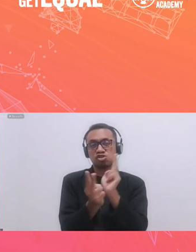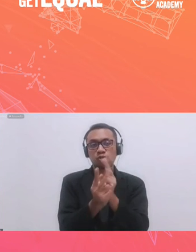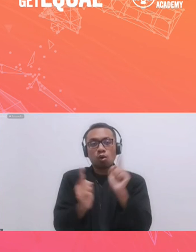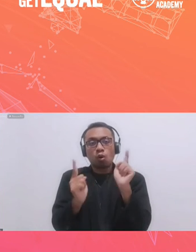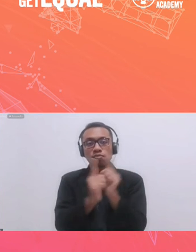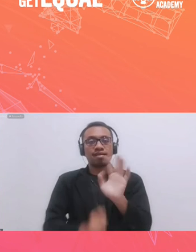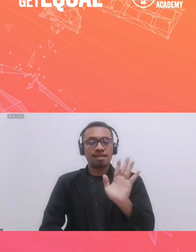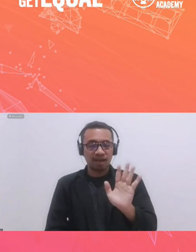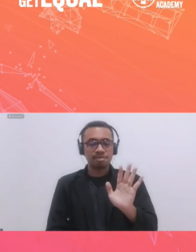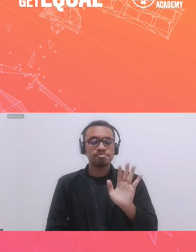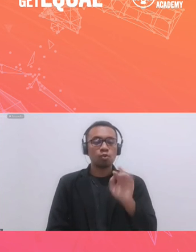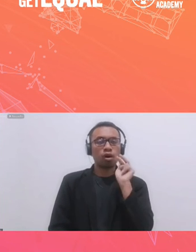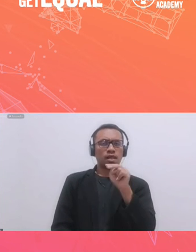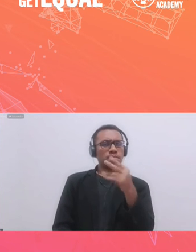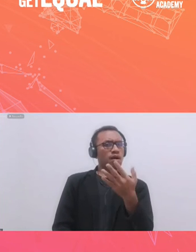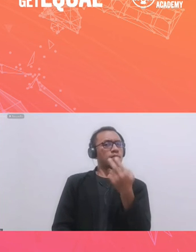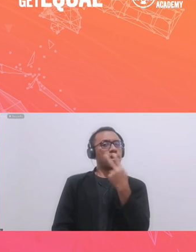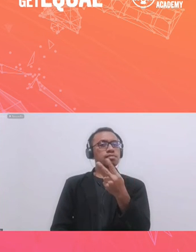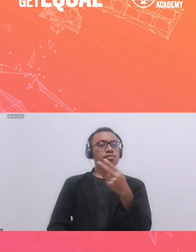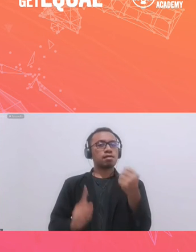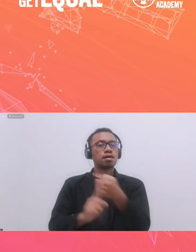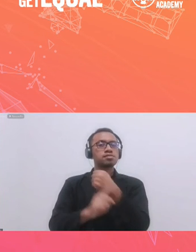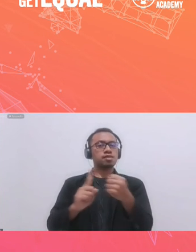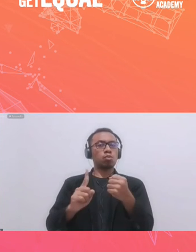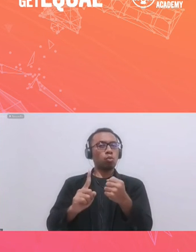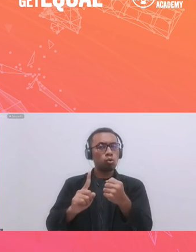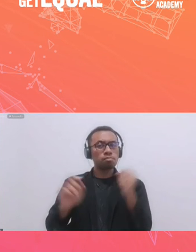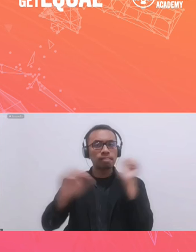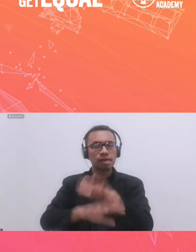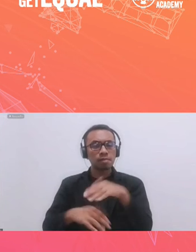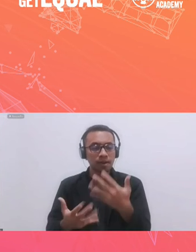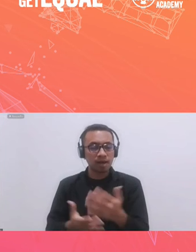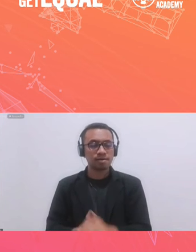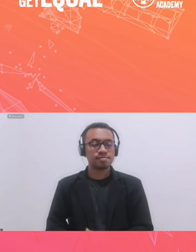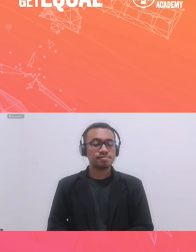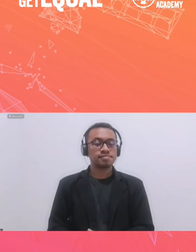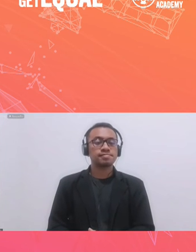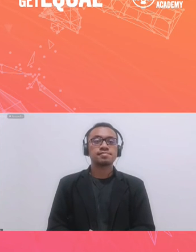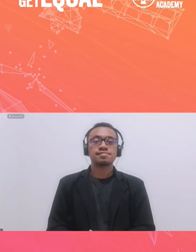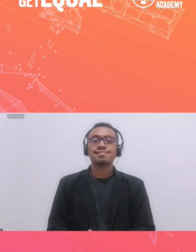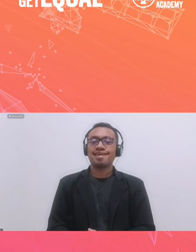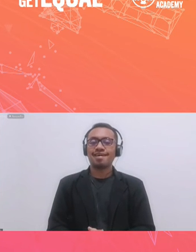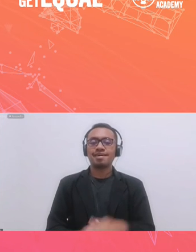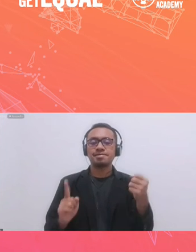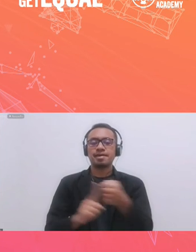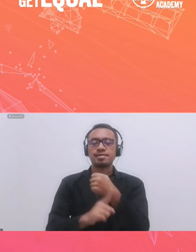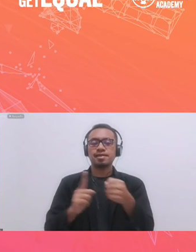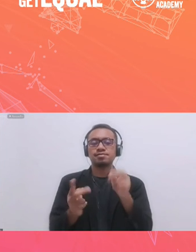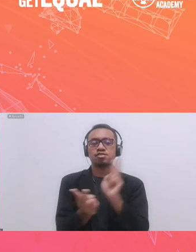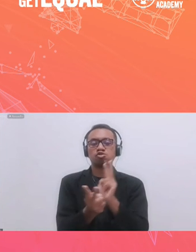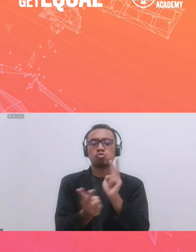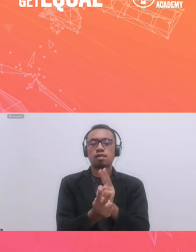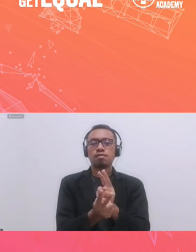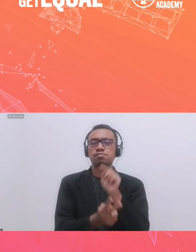kami ingin melihat bagaimana kekerasan itu terjadi, bagaimana keterlibatan di dalam proses kekerasan seksual itu